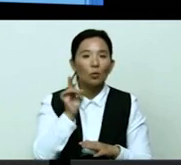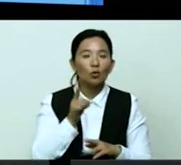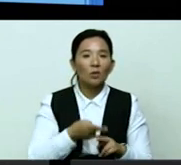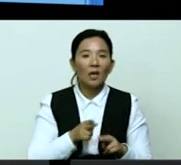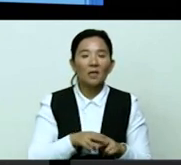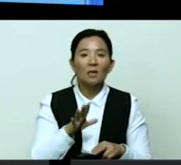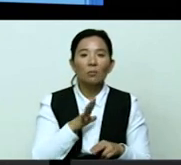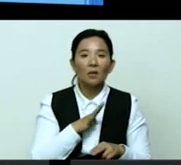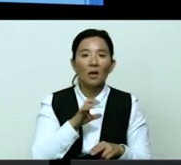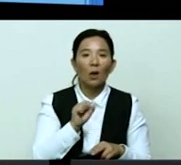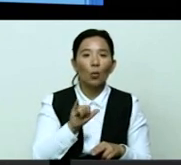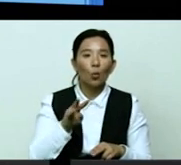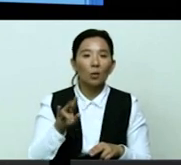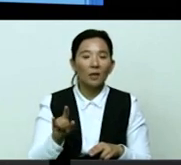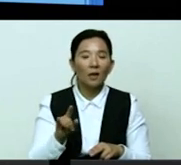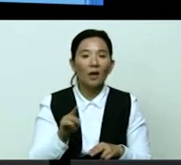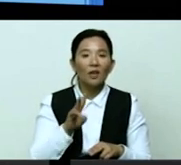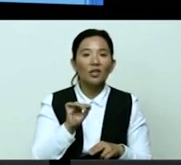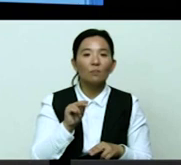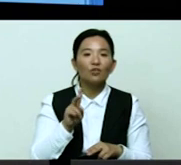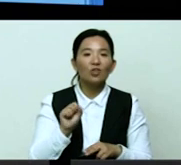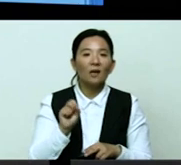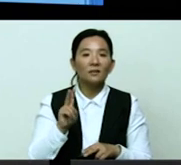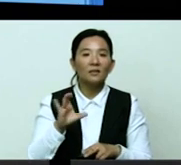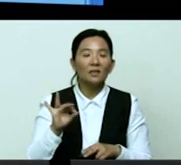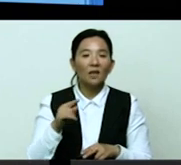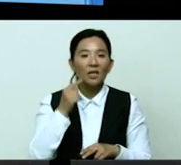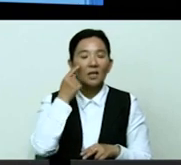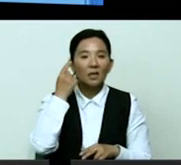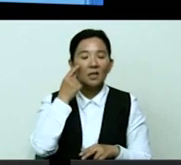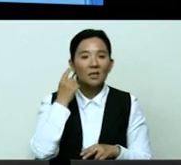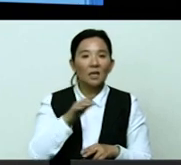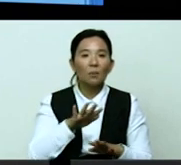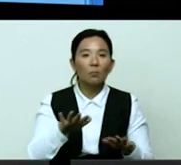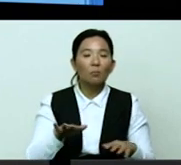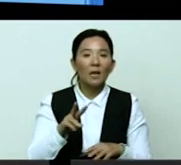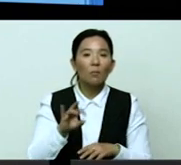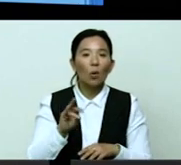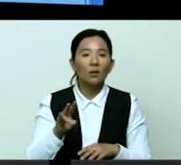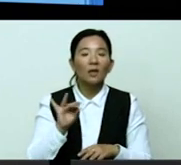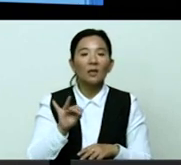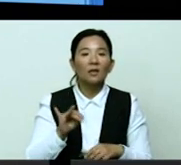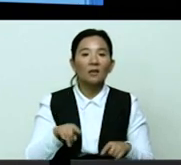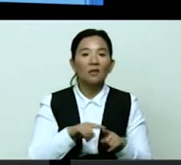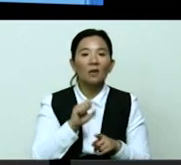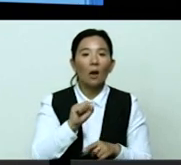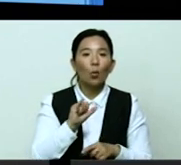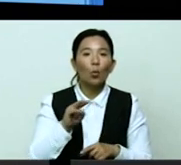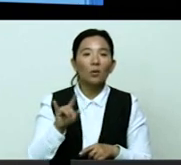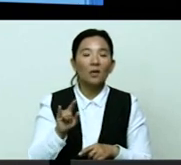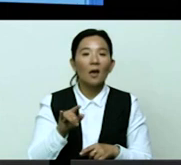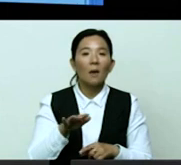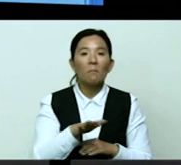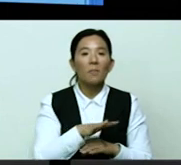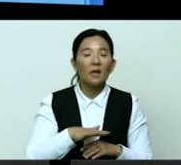это были аулы, аулы кипчакских, киргизских племен, а также аулы